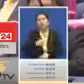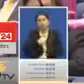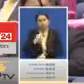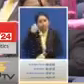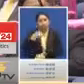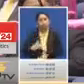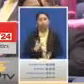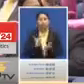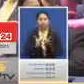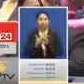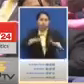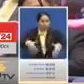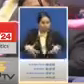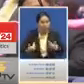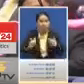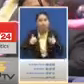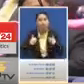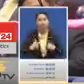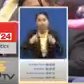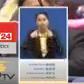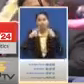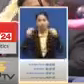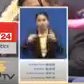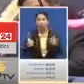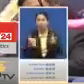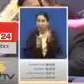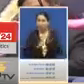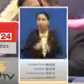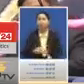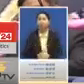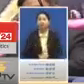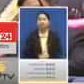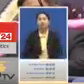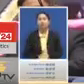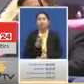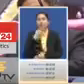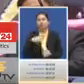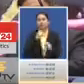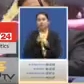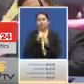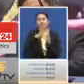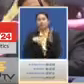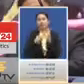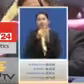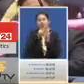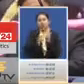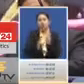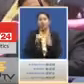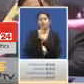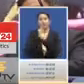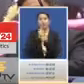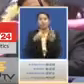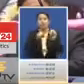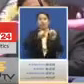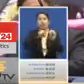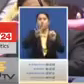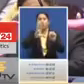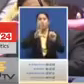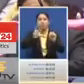ได้ท่านตอบสิในการทำงบประมาณในการทำนโยบายนี่มาตรานูนมาตรา162เ